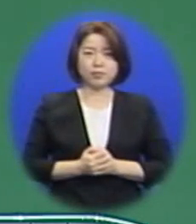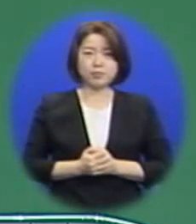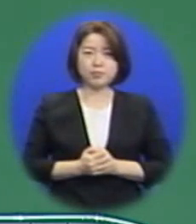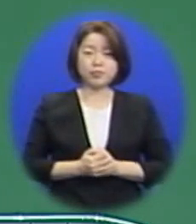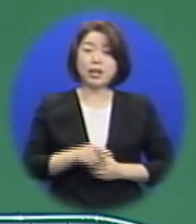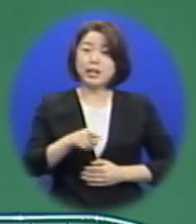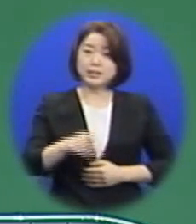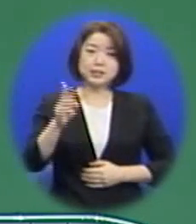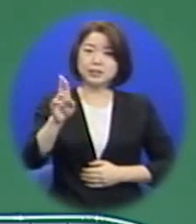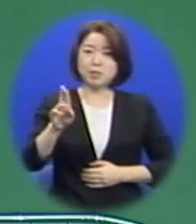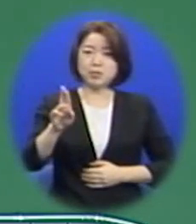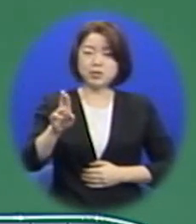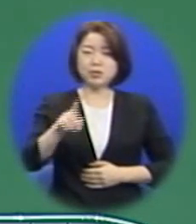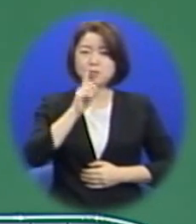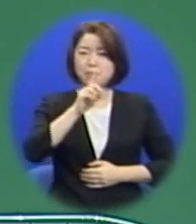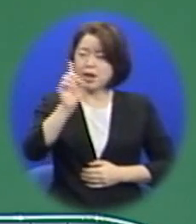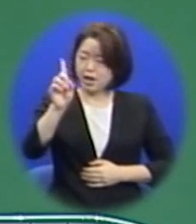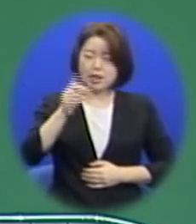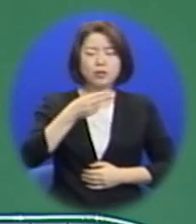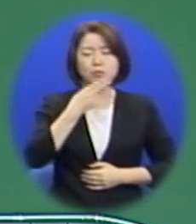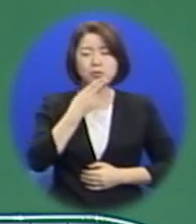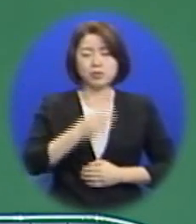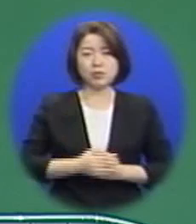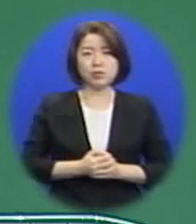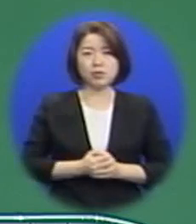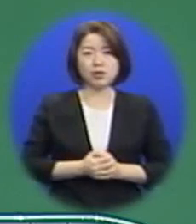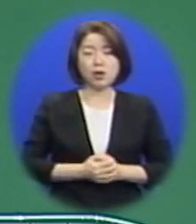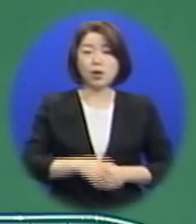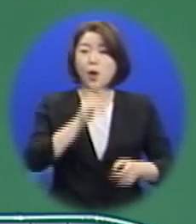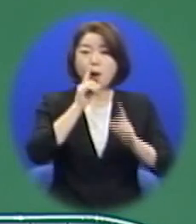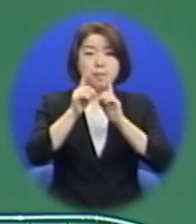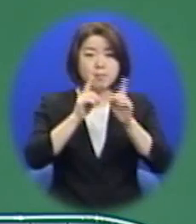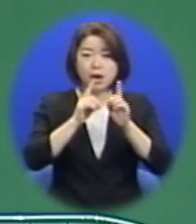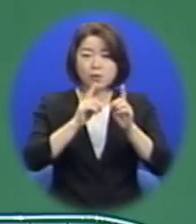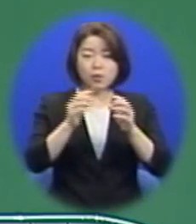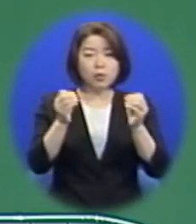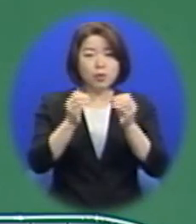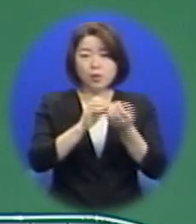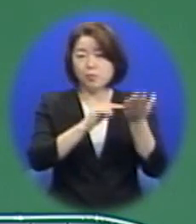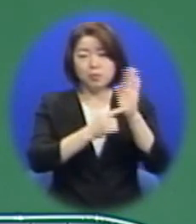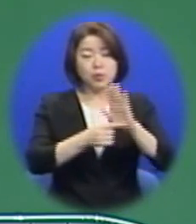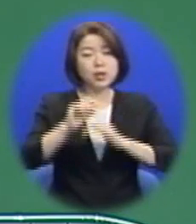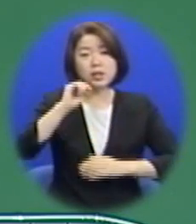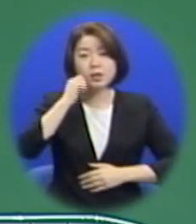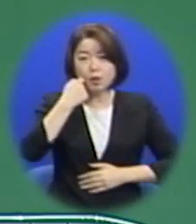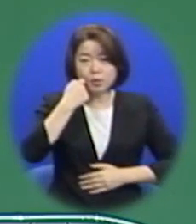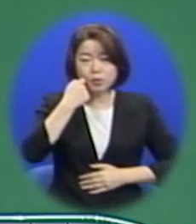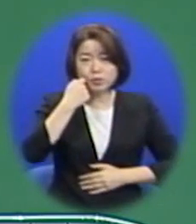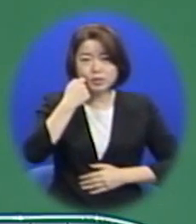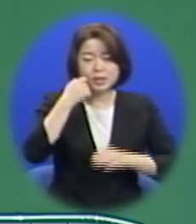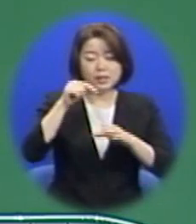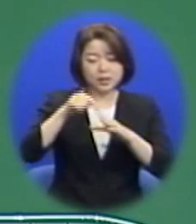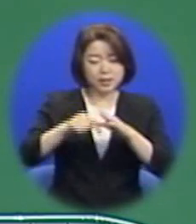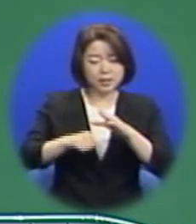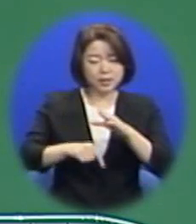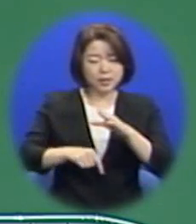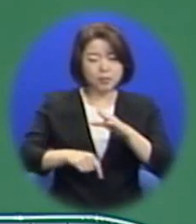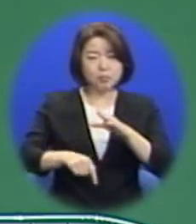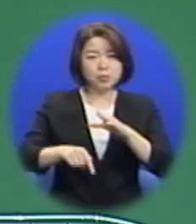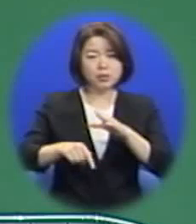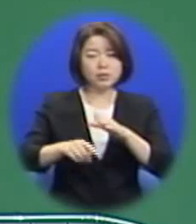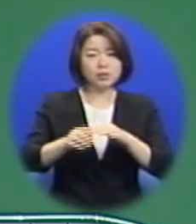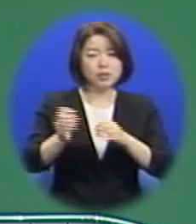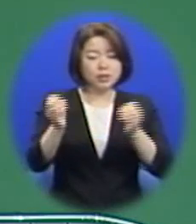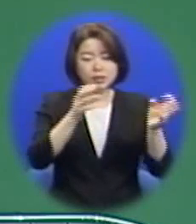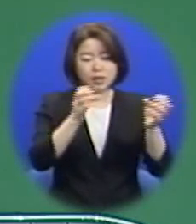그 랍비는 아무 말 하지 않았지만 말로 표현될 수 없는 깊은 메시지를 그 아이와